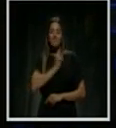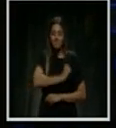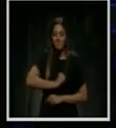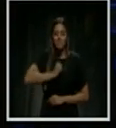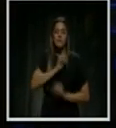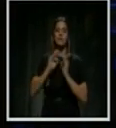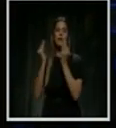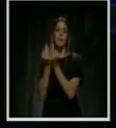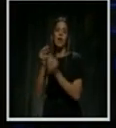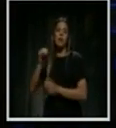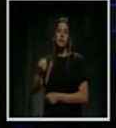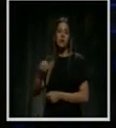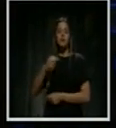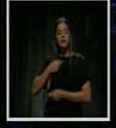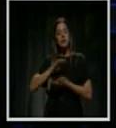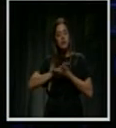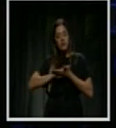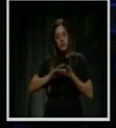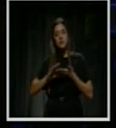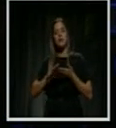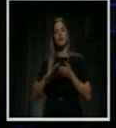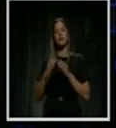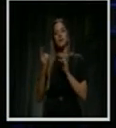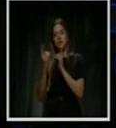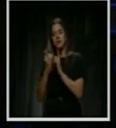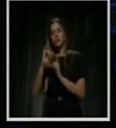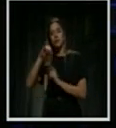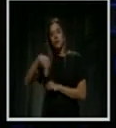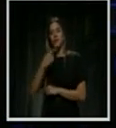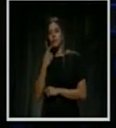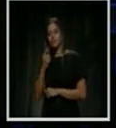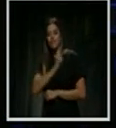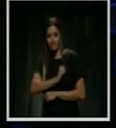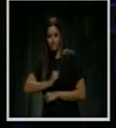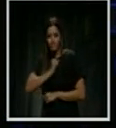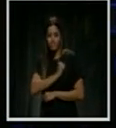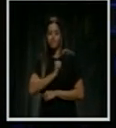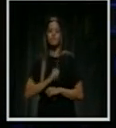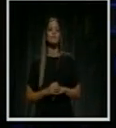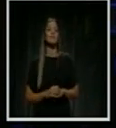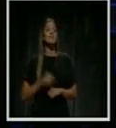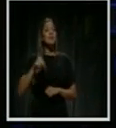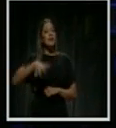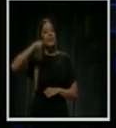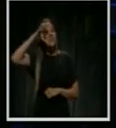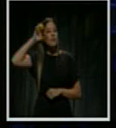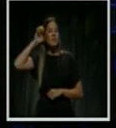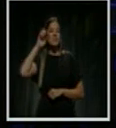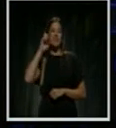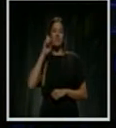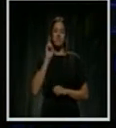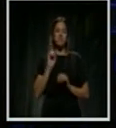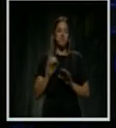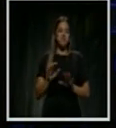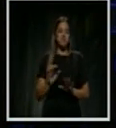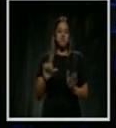kelli l-opportunità li ngħaddihom lil Joseph personalment. U forsi minn din l-esperjenza kera wkoll it-talima hija